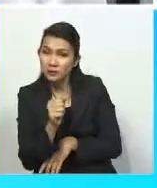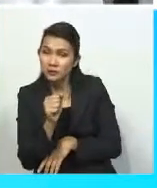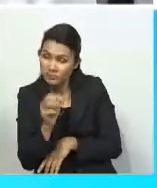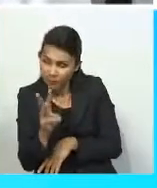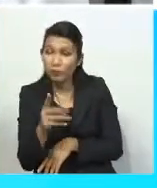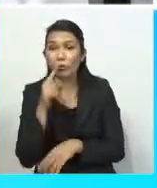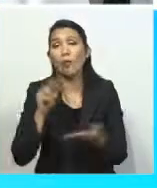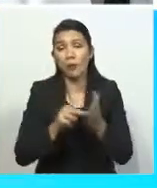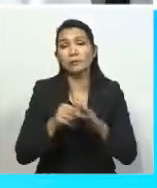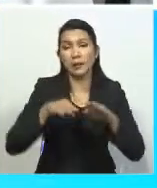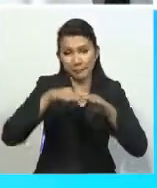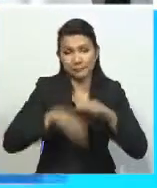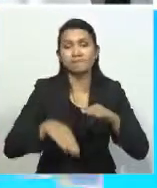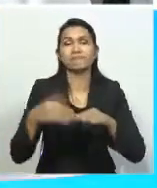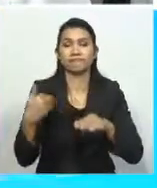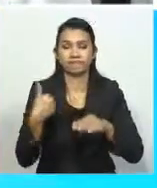24กับ16ก็ถือว่าต่ำนะฮะ